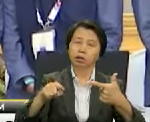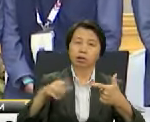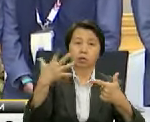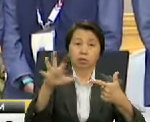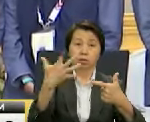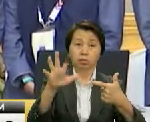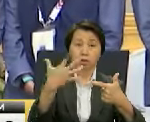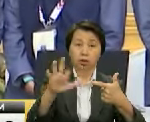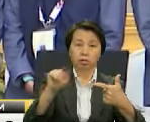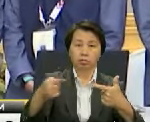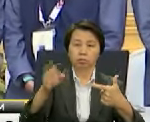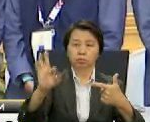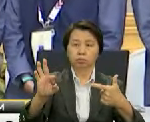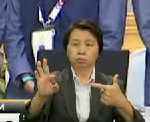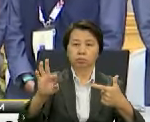sebanyak